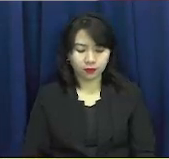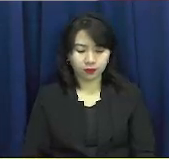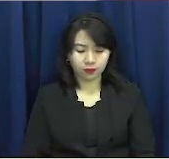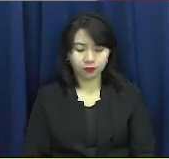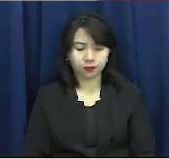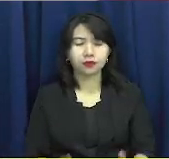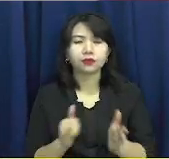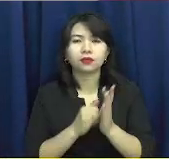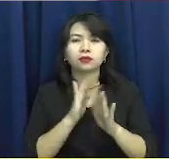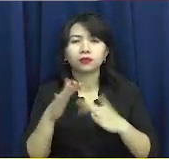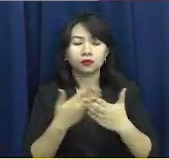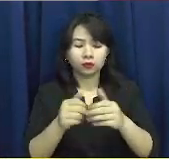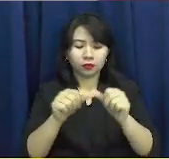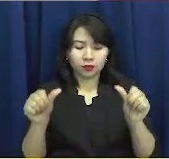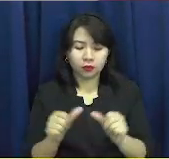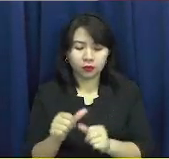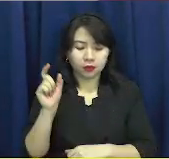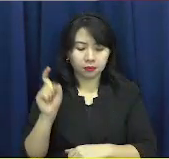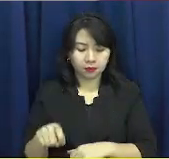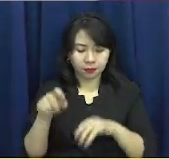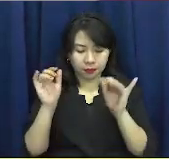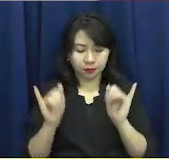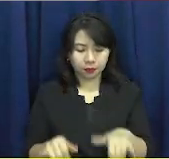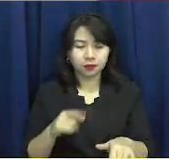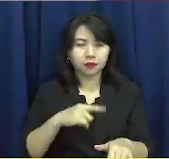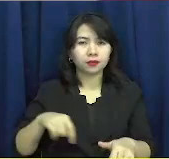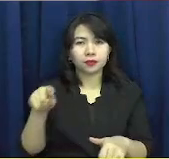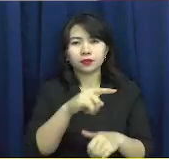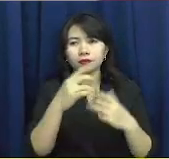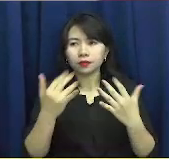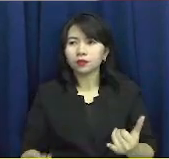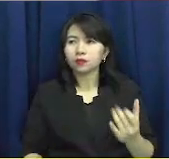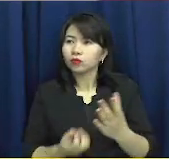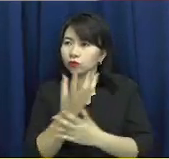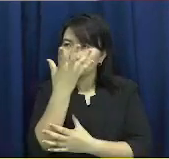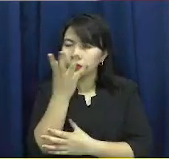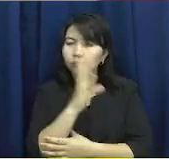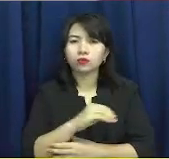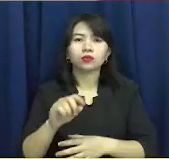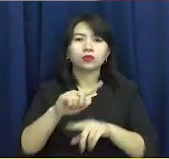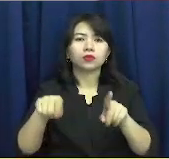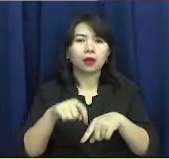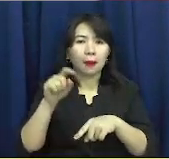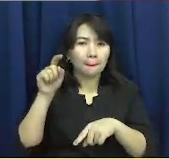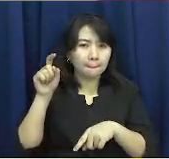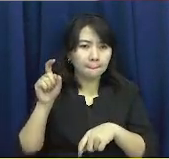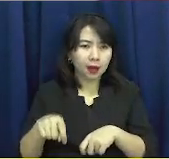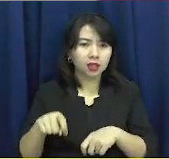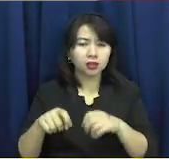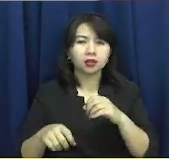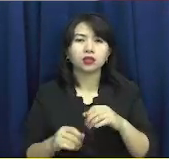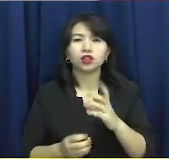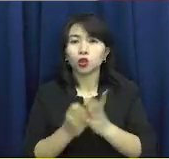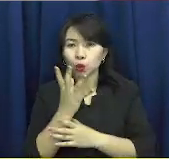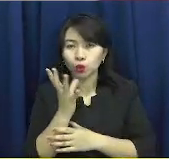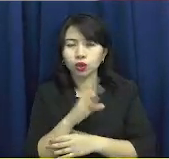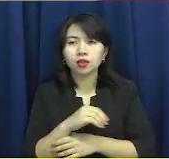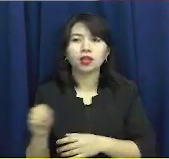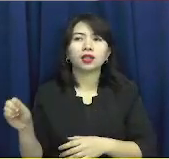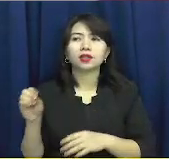area panatilihin po natin mga kapatid na tayo po ay lumalago. Panatilihin po natin mga kapatid na tayo po ay